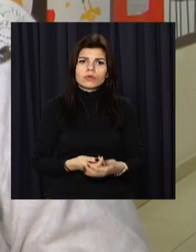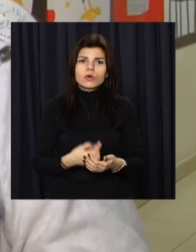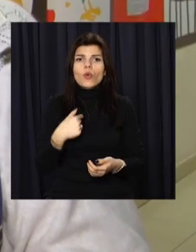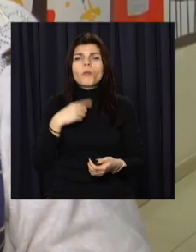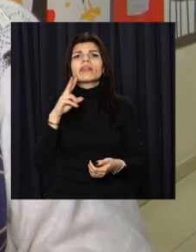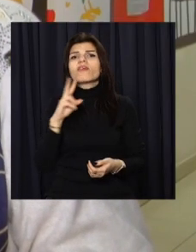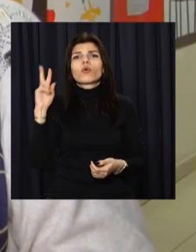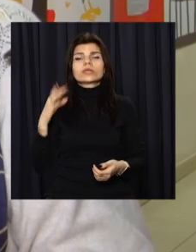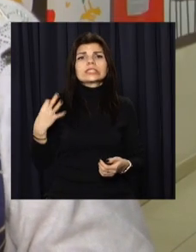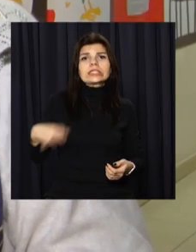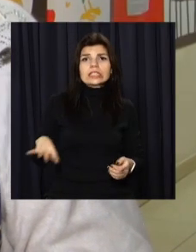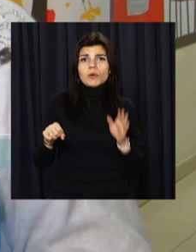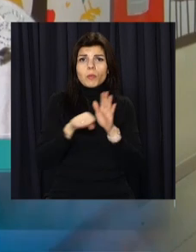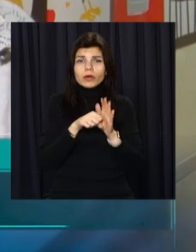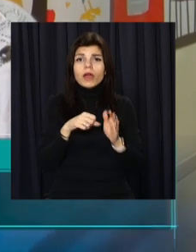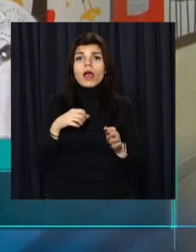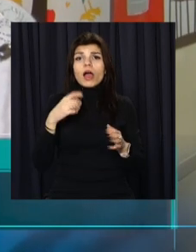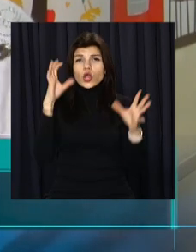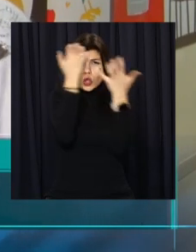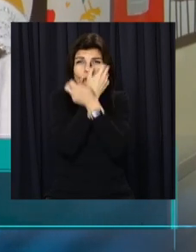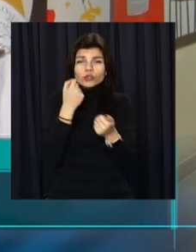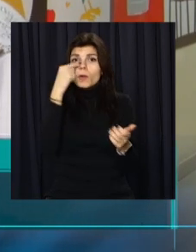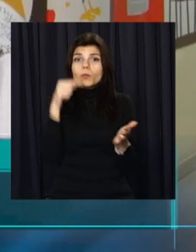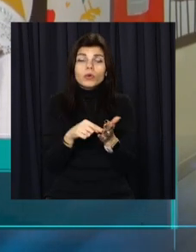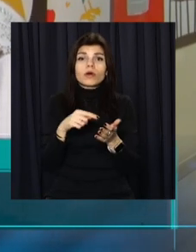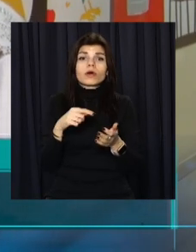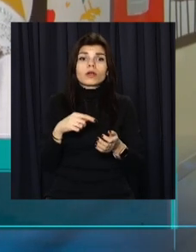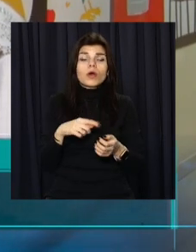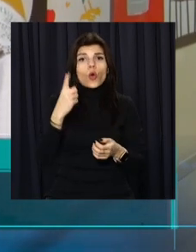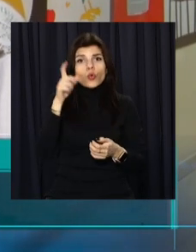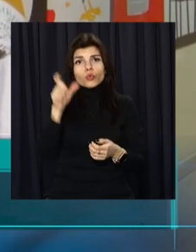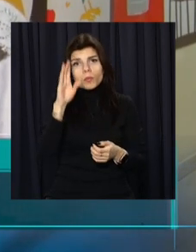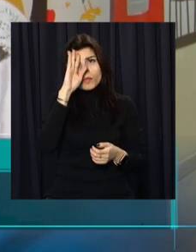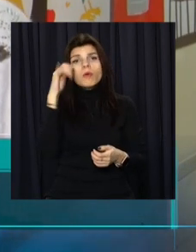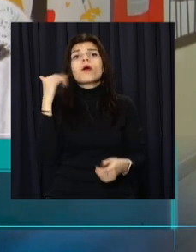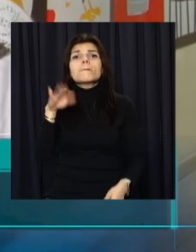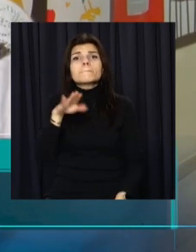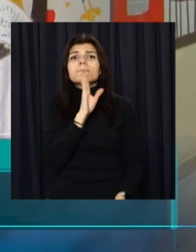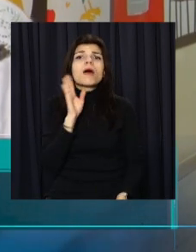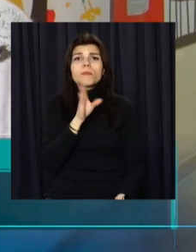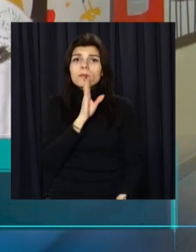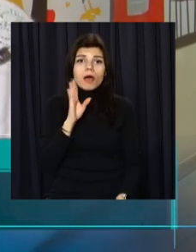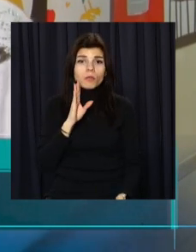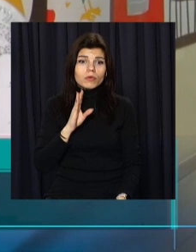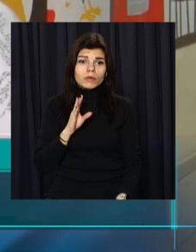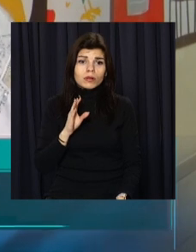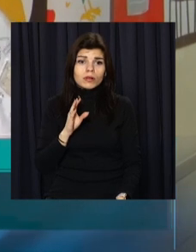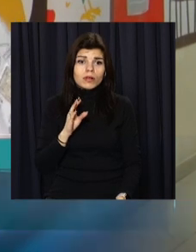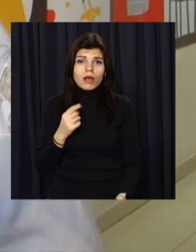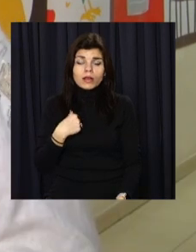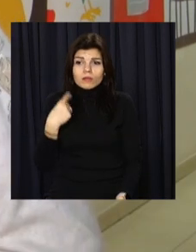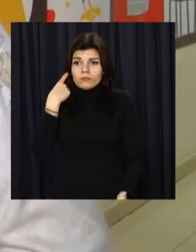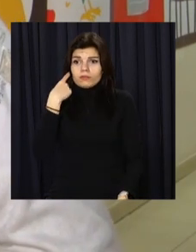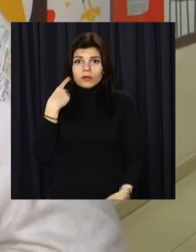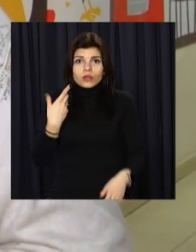син, а мені дзвонить серед ночі молодий чоловік і мама, мама. Ну, тяжело